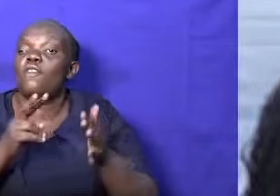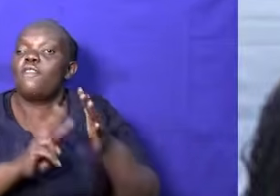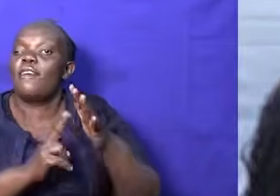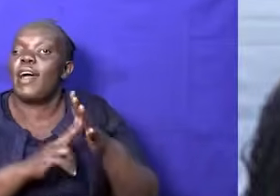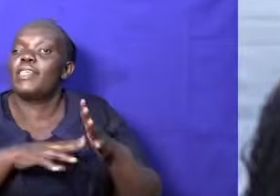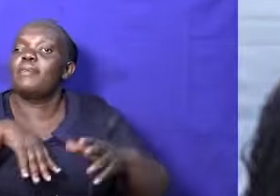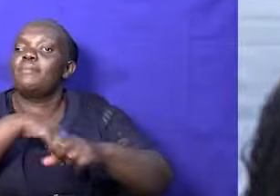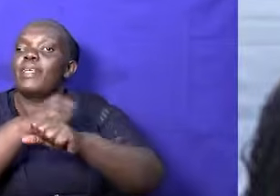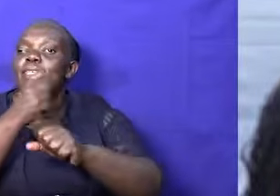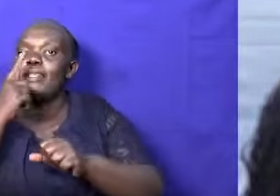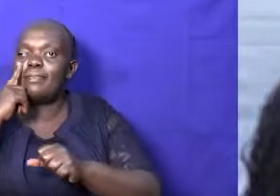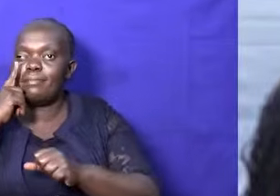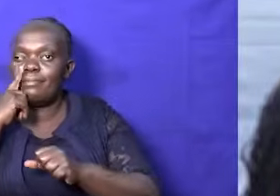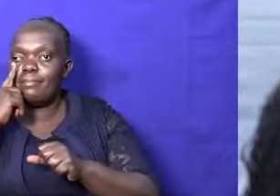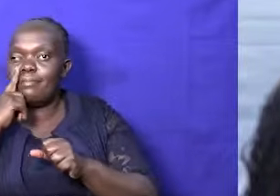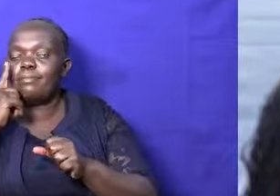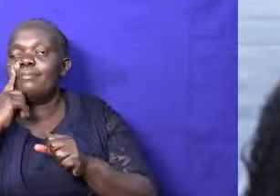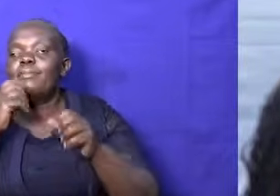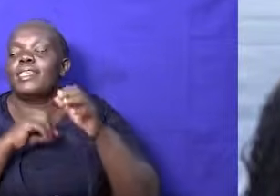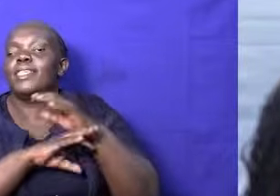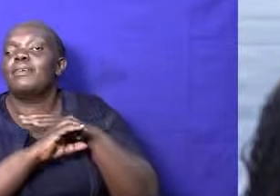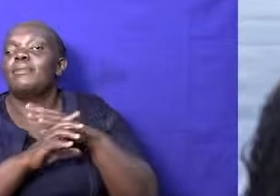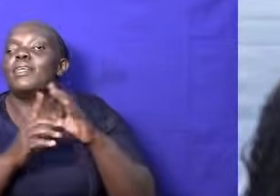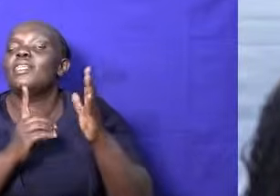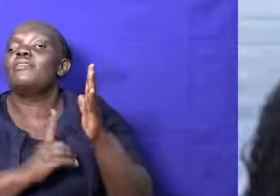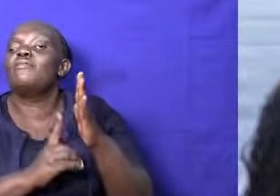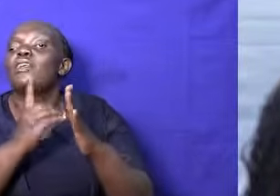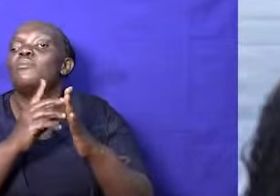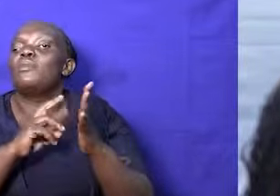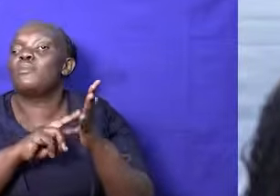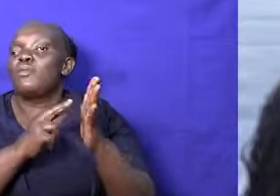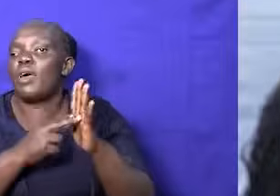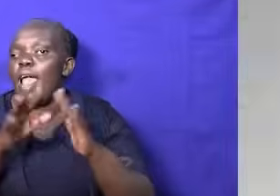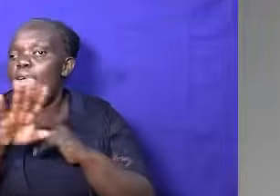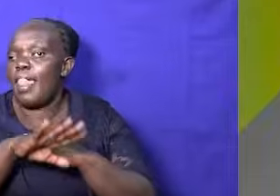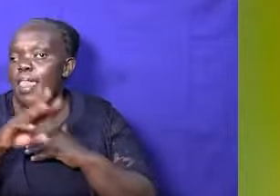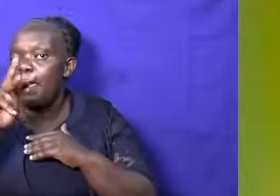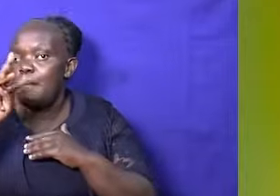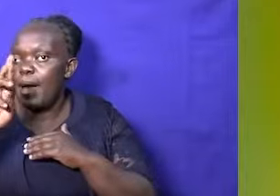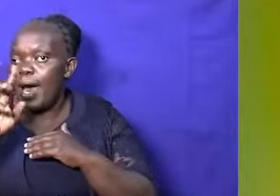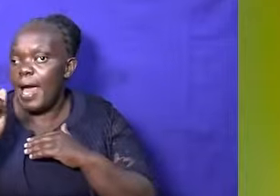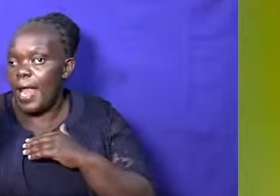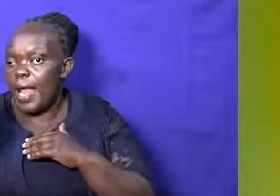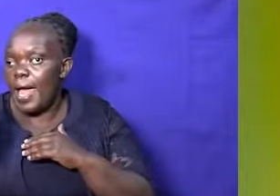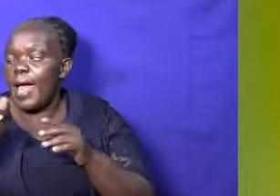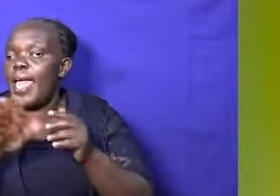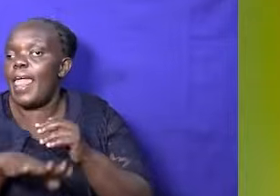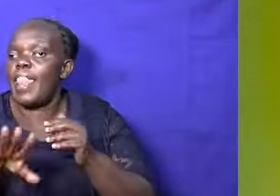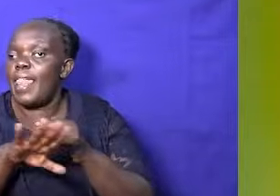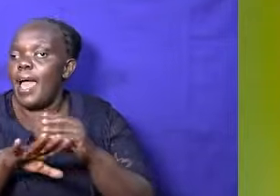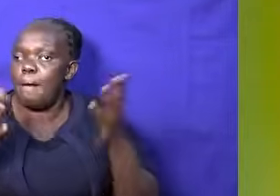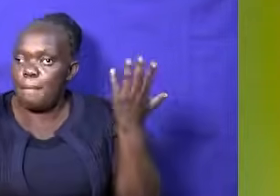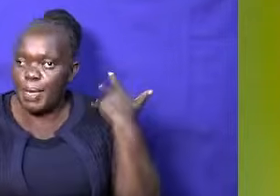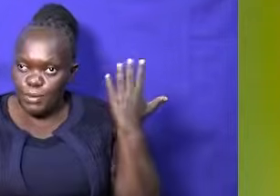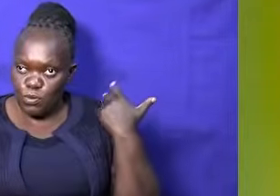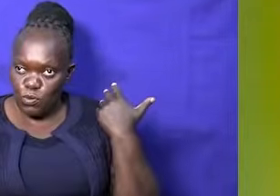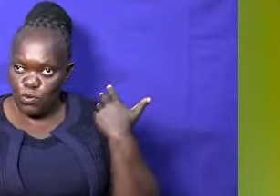Naibu Rais Kithure Kindiki ameangazia maendeleo ya miradi katika eneo la Mara, kaunti ya Tharaka Nithi.